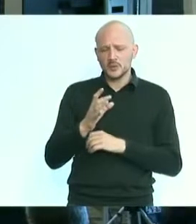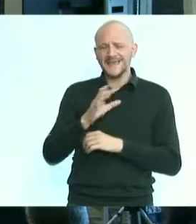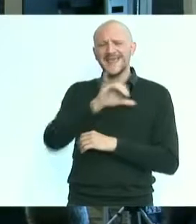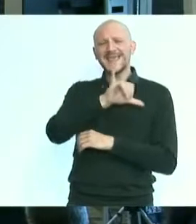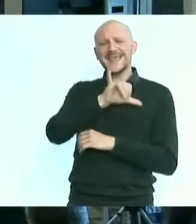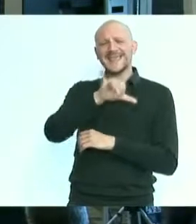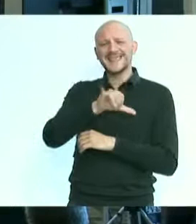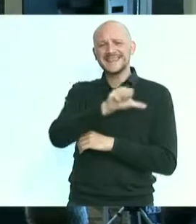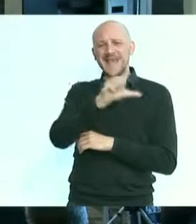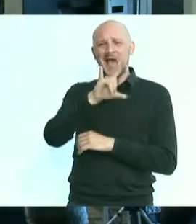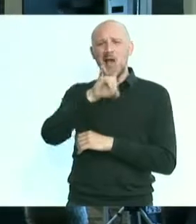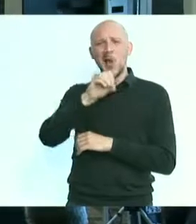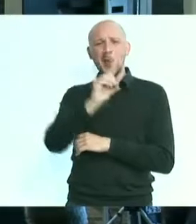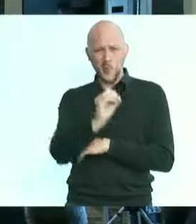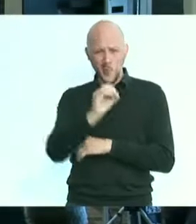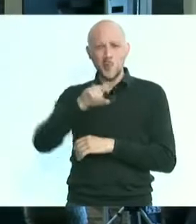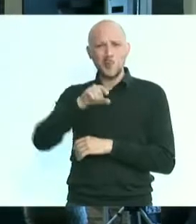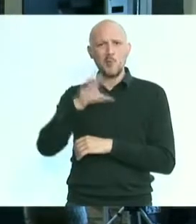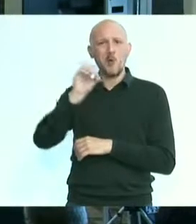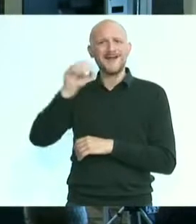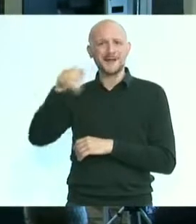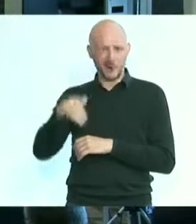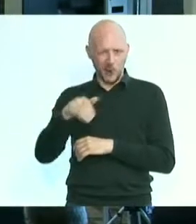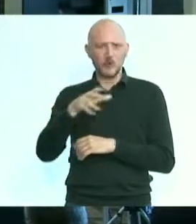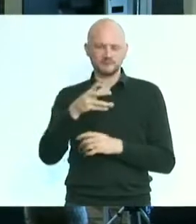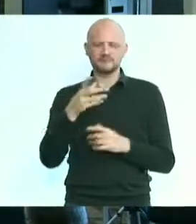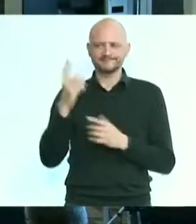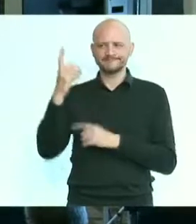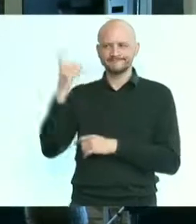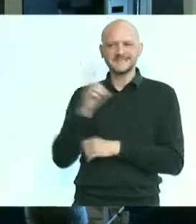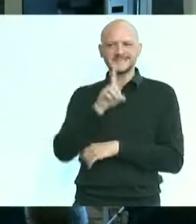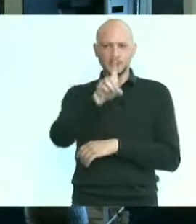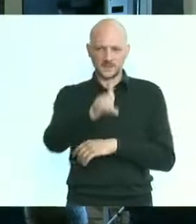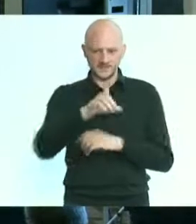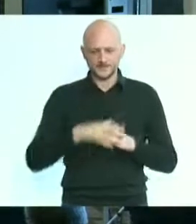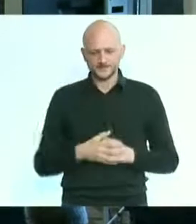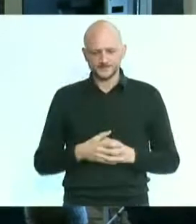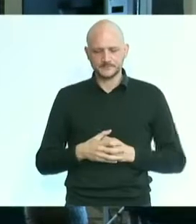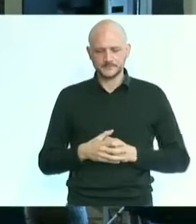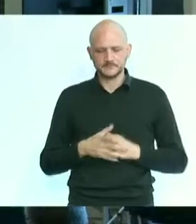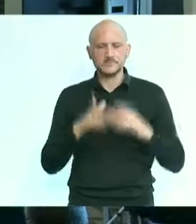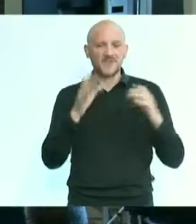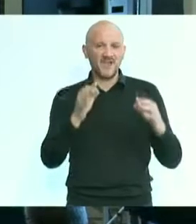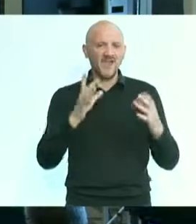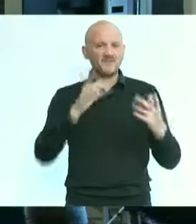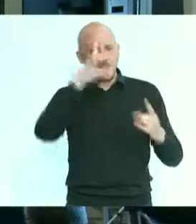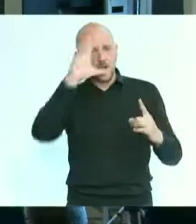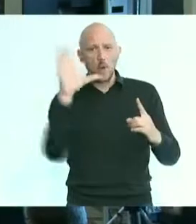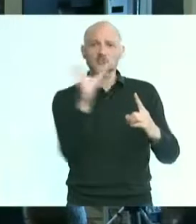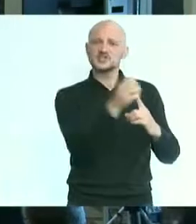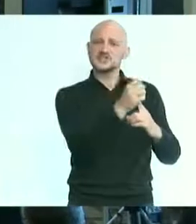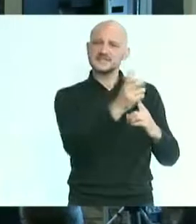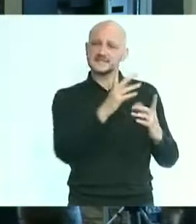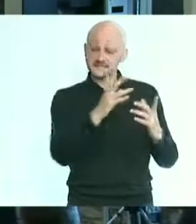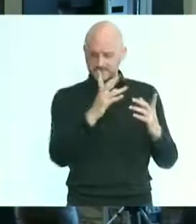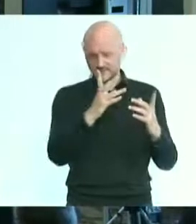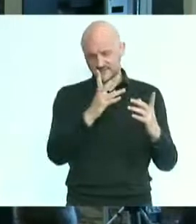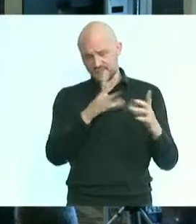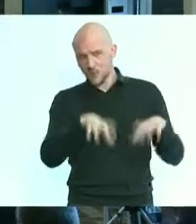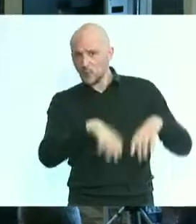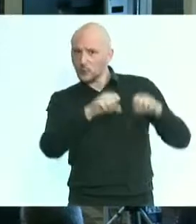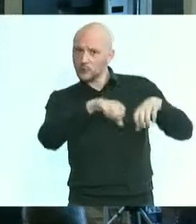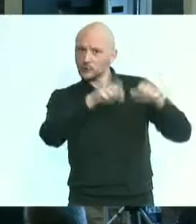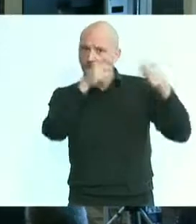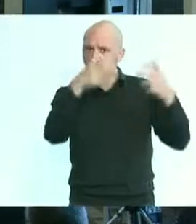yanou.com. Quels sont les objectifs de recrutement et le budget total? Alors, les objectifs de recrutement sont 1000 ambassadeurs